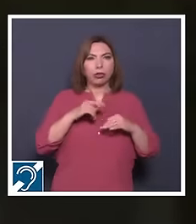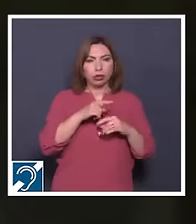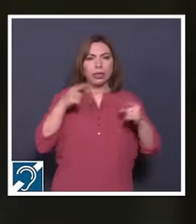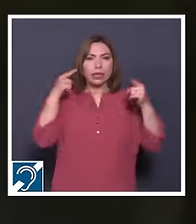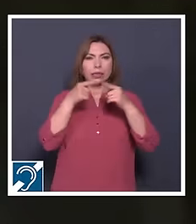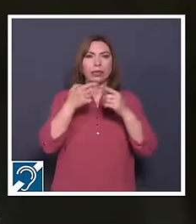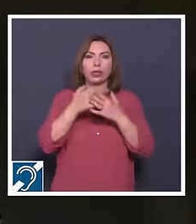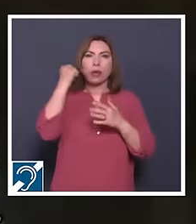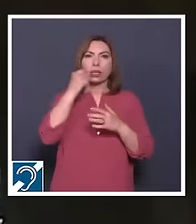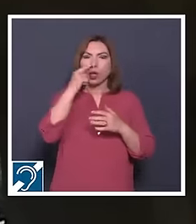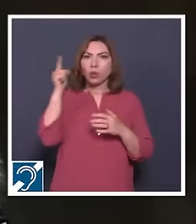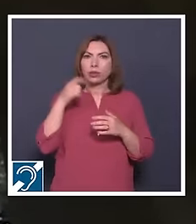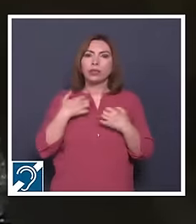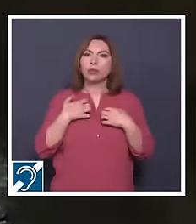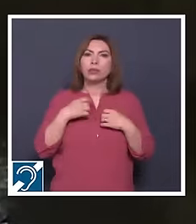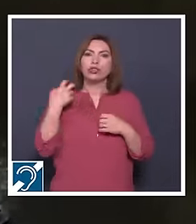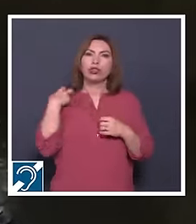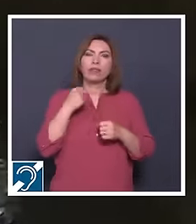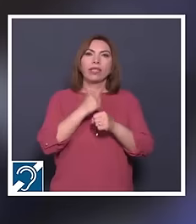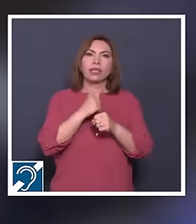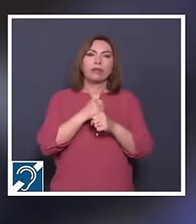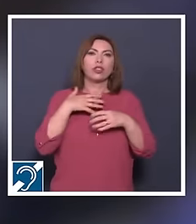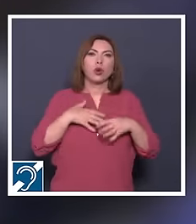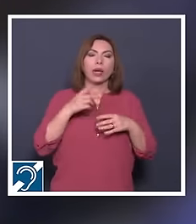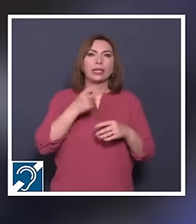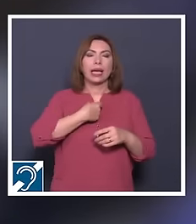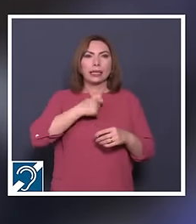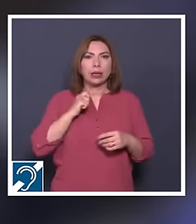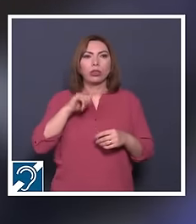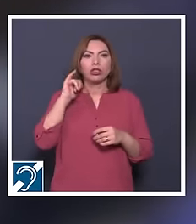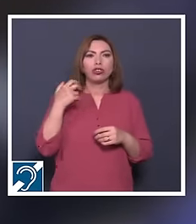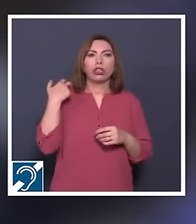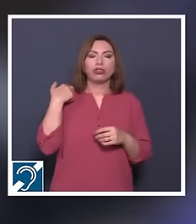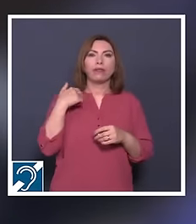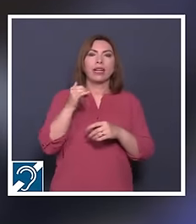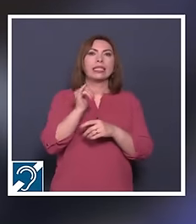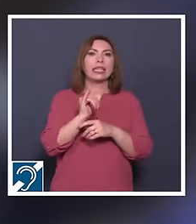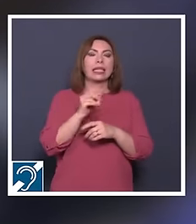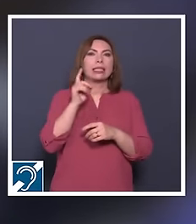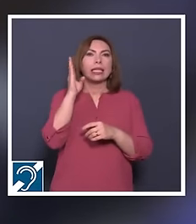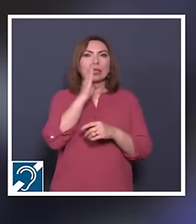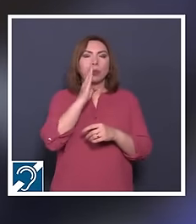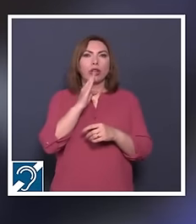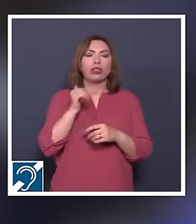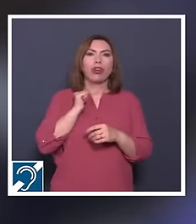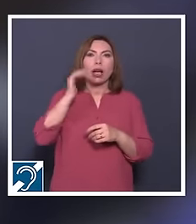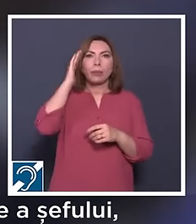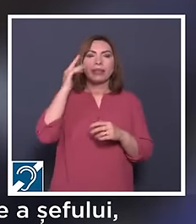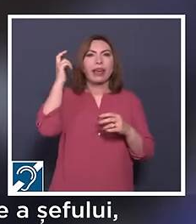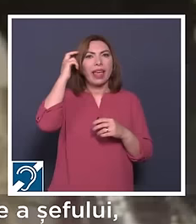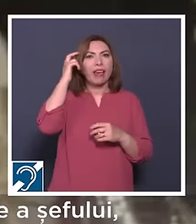ale asasinilor ruși erau șeful Serviciului Ucrainean de Securitate, dar și șeful Direcției de Spionaj a Armatei